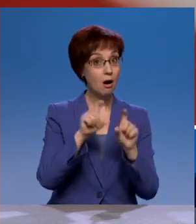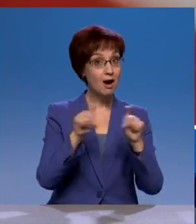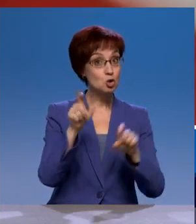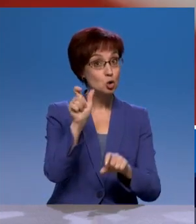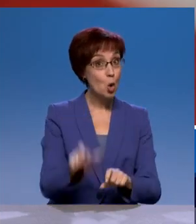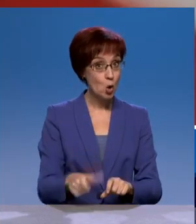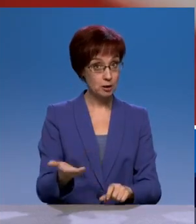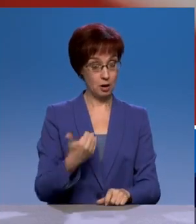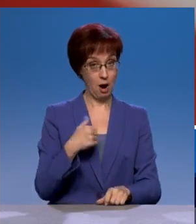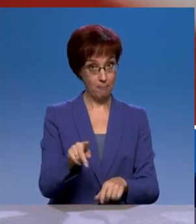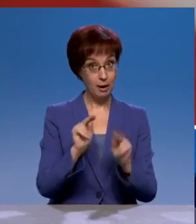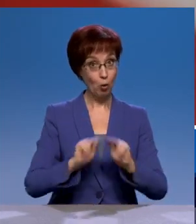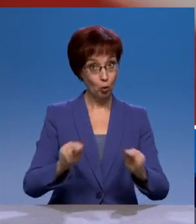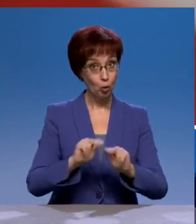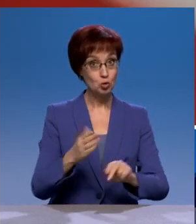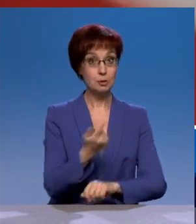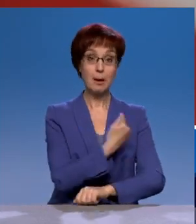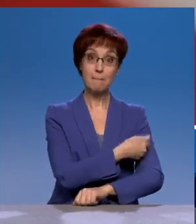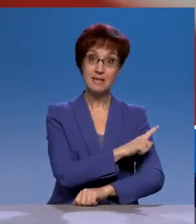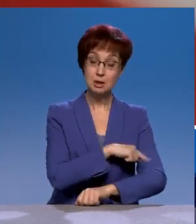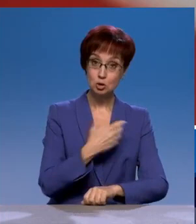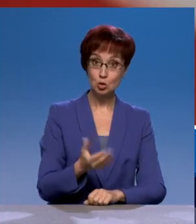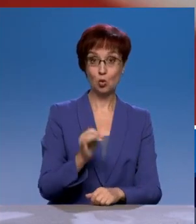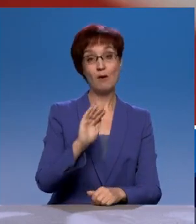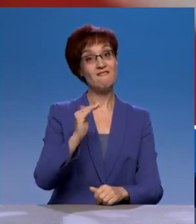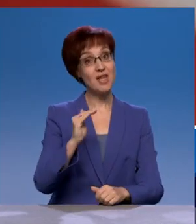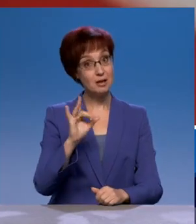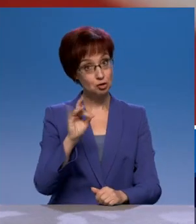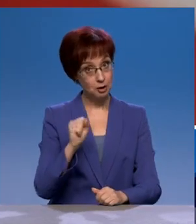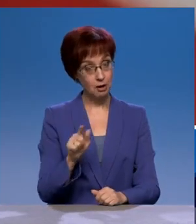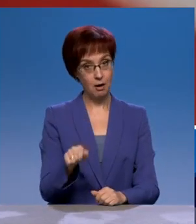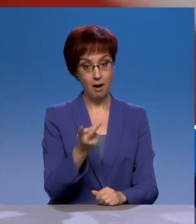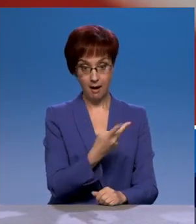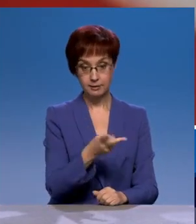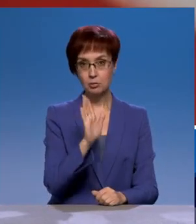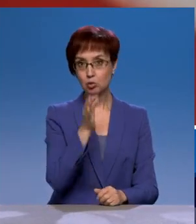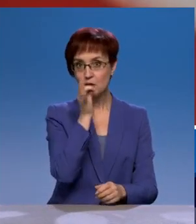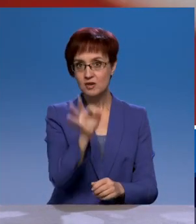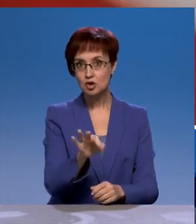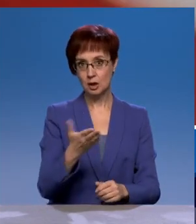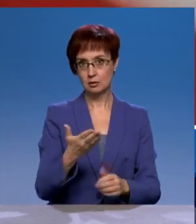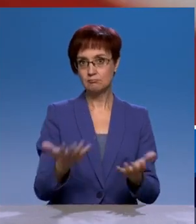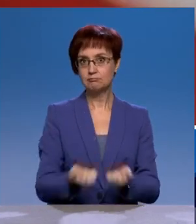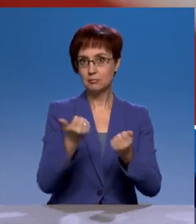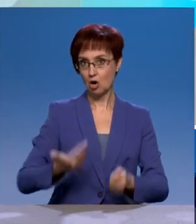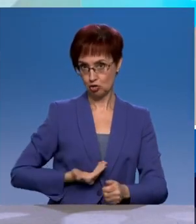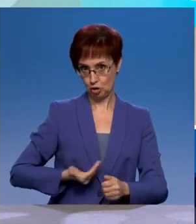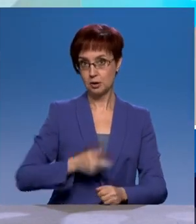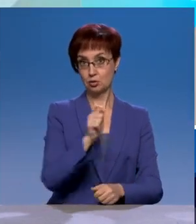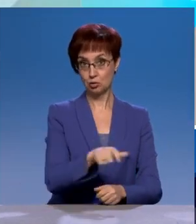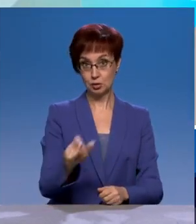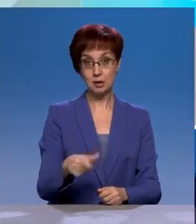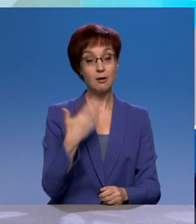мы фельдшера готовим, который отвечает за жизнь людей. А в вузах тоже меньше, чем за школьника. Вот чем надо заниматься.